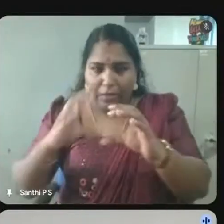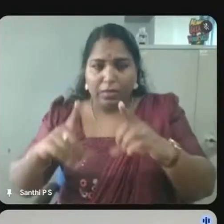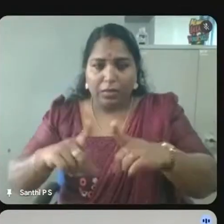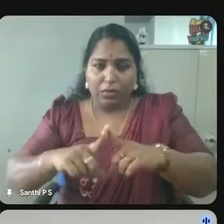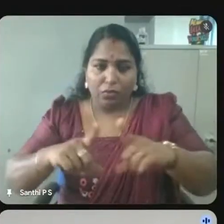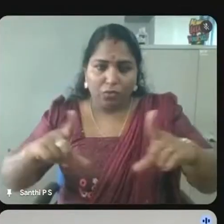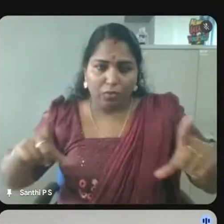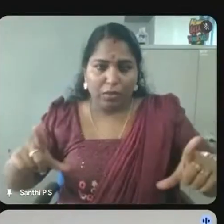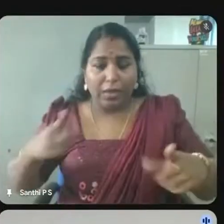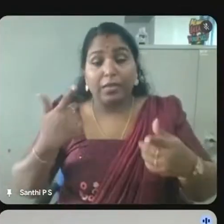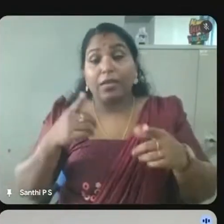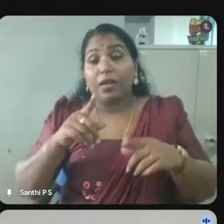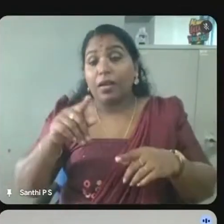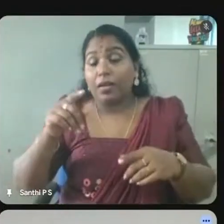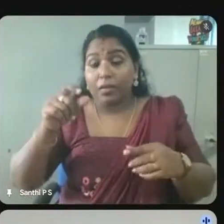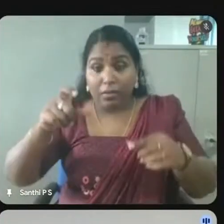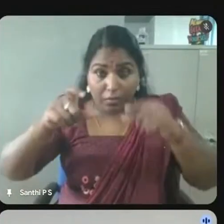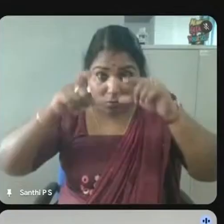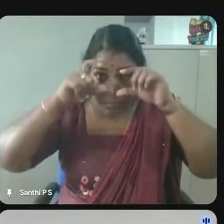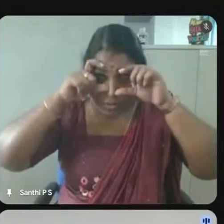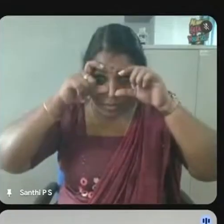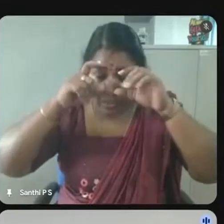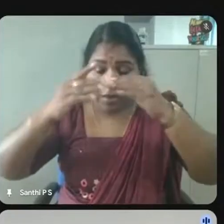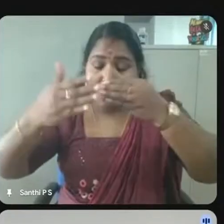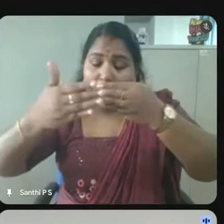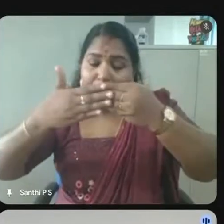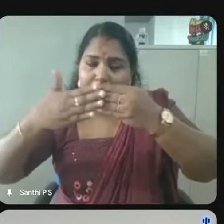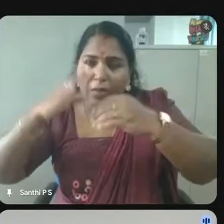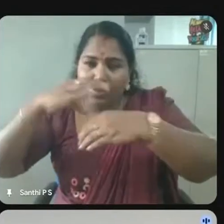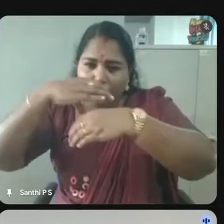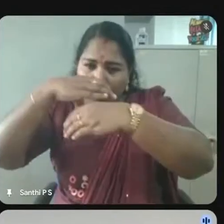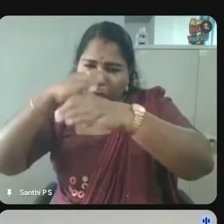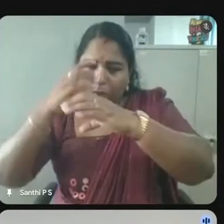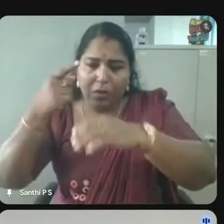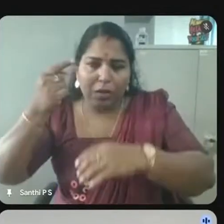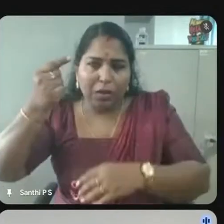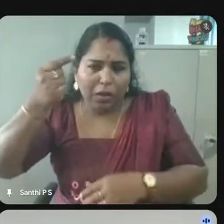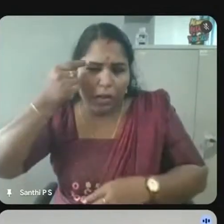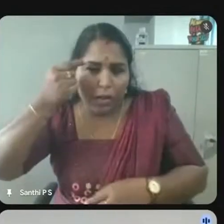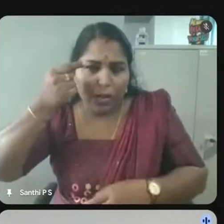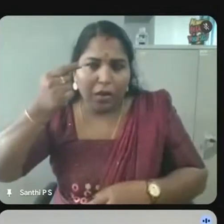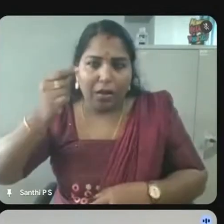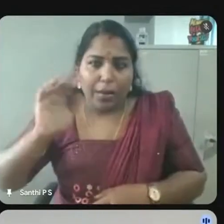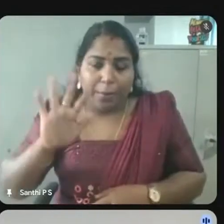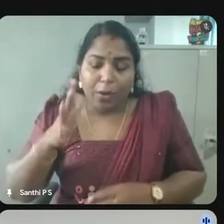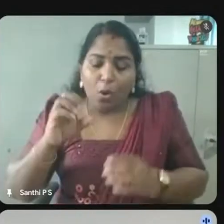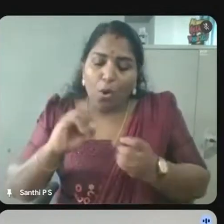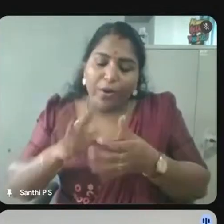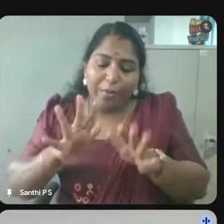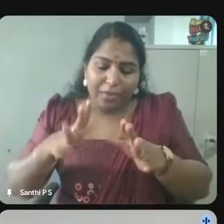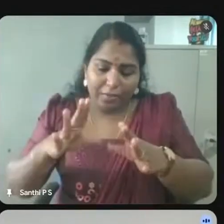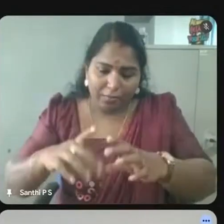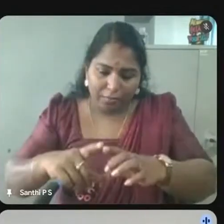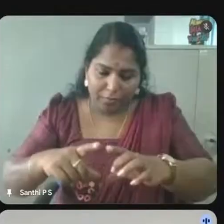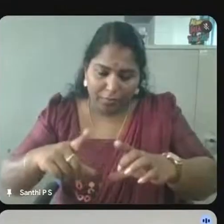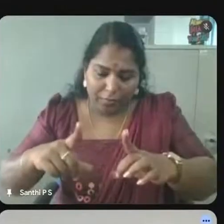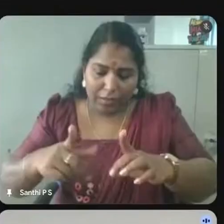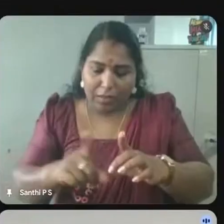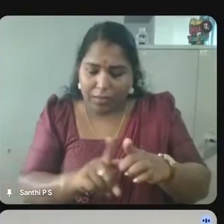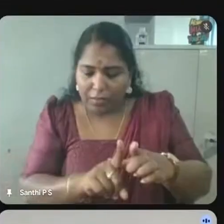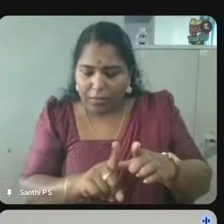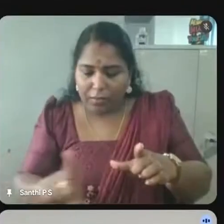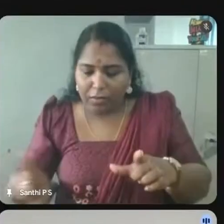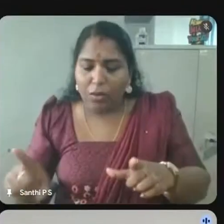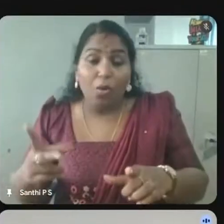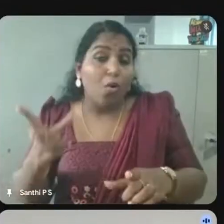പറഞ്ഞാൽ അത് സ്പെക്ടക്കിളിന്റെ മുകളിൽ വെച്ചിട്ട് നമുക്കത് പലപ്പോഴും നമുക്കത് പ്രസ് ചെയ്യുമ്പോൾ നമ്മുടെ മുമ്പിൽ എന്താണോ അതിനെ നമുക്കൊരു ഓഡിയോ മെസ്സേജ് ആയിട്ട് കിട്ടുന്ന